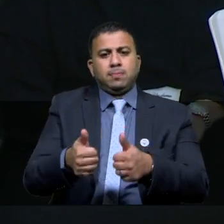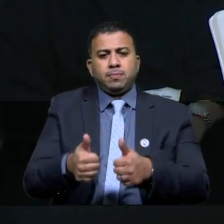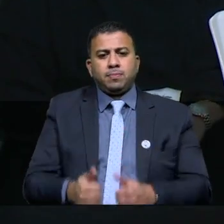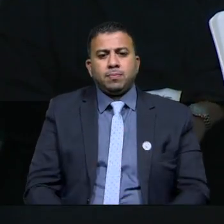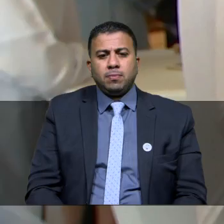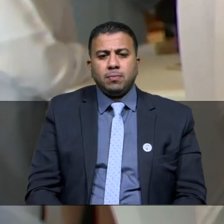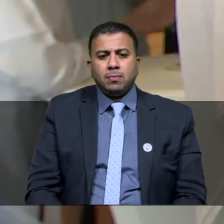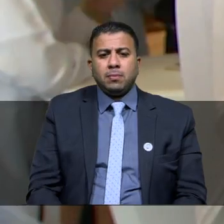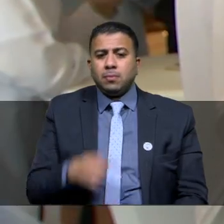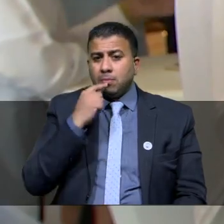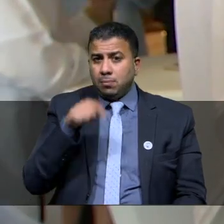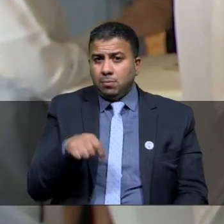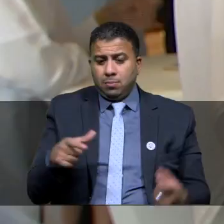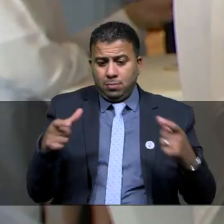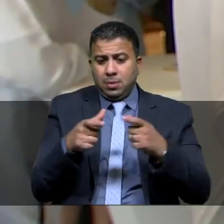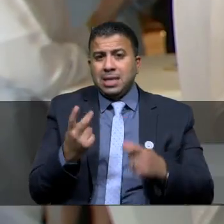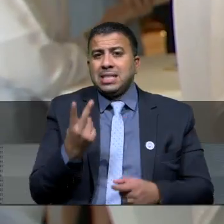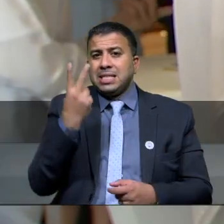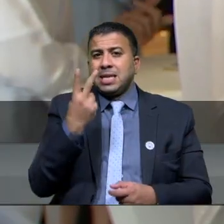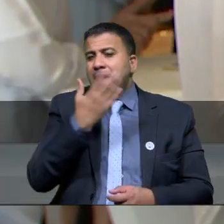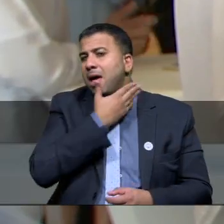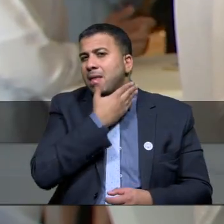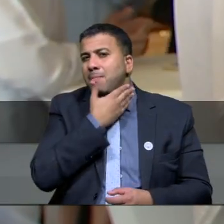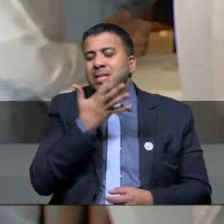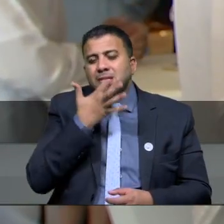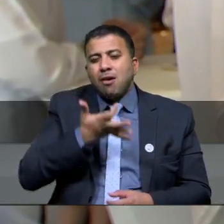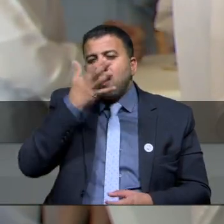عقدنا الملتقى السابع لخدمات كبار السن في نسخته السابعة،